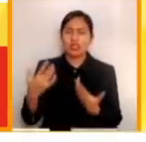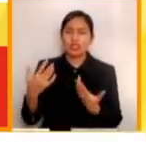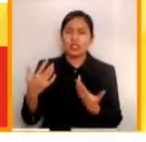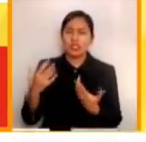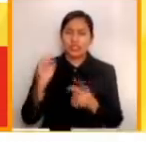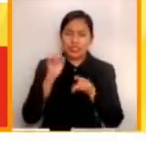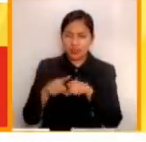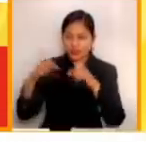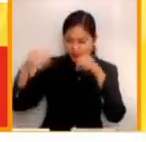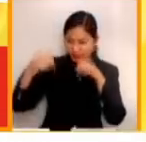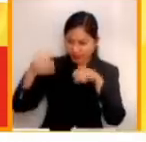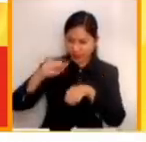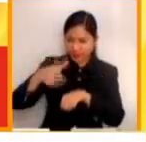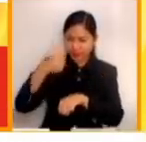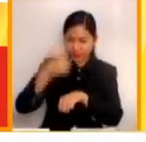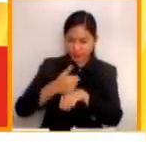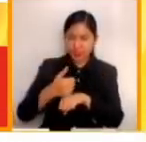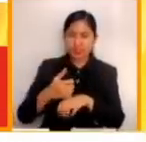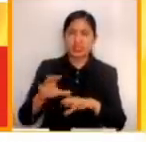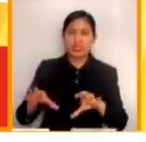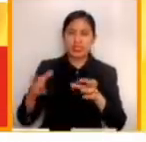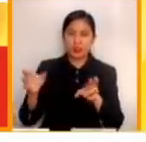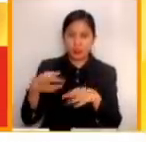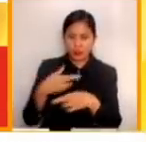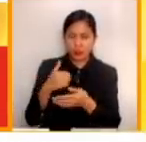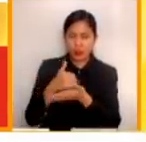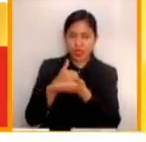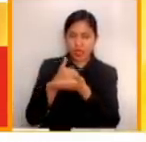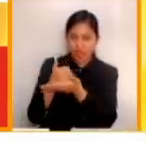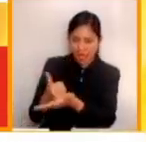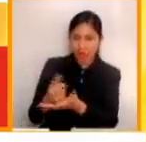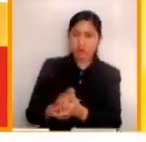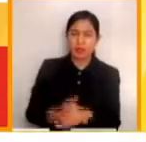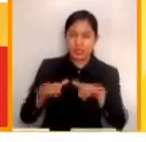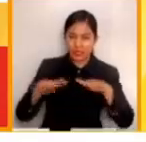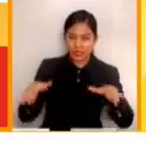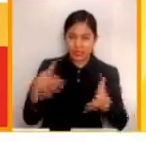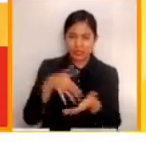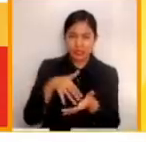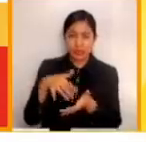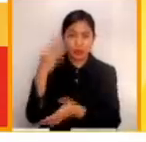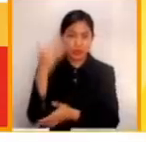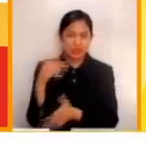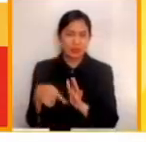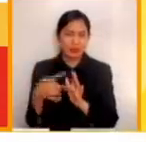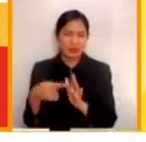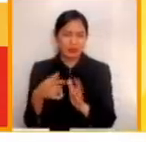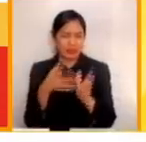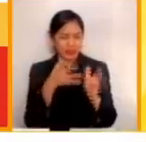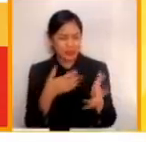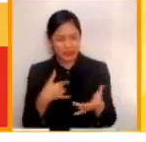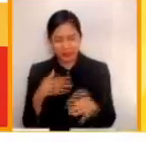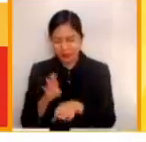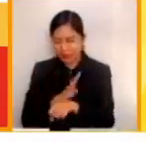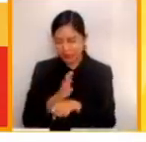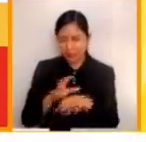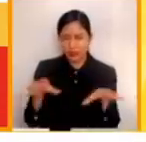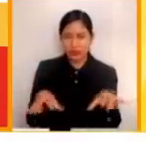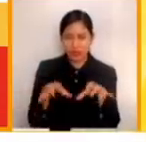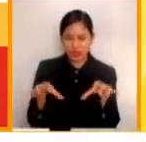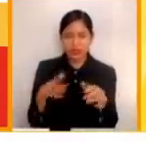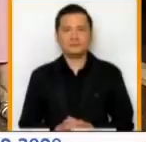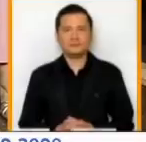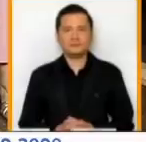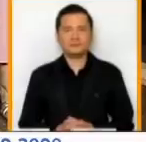pag-aaral ng kanika nilang mga anak. Bisan daw kasi hindi nila natututukan dahil sa kanilang trabaho. Enjoy naman dito ang mga